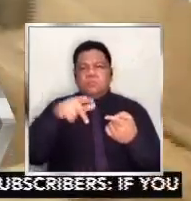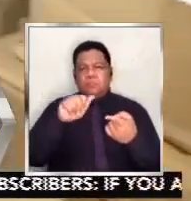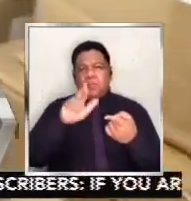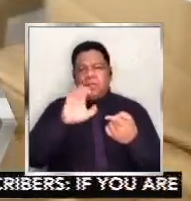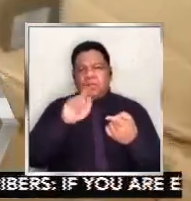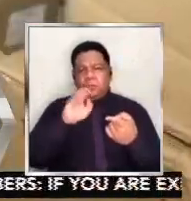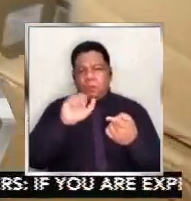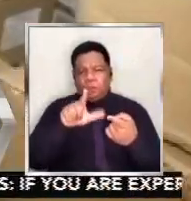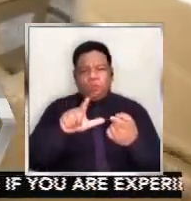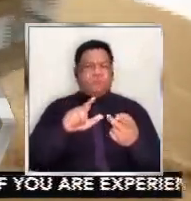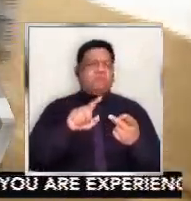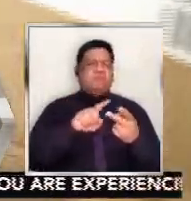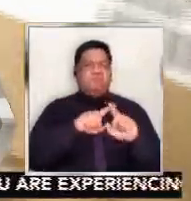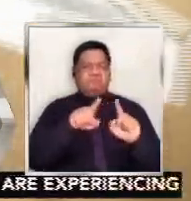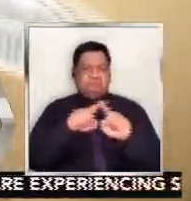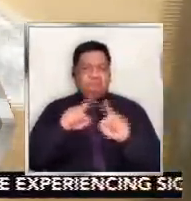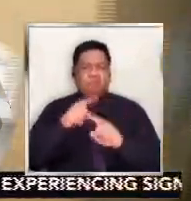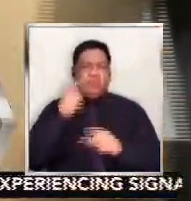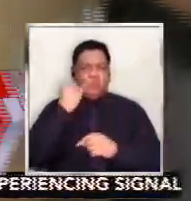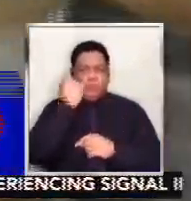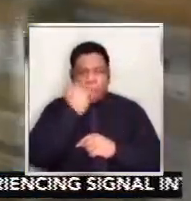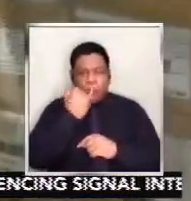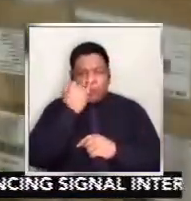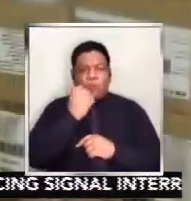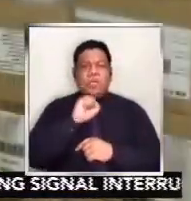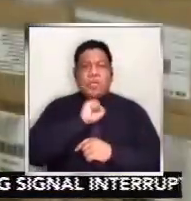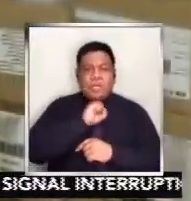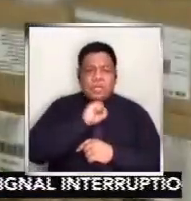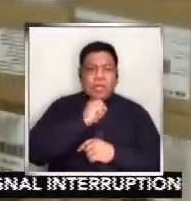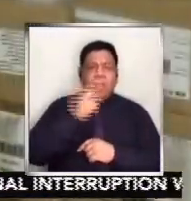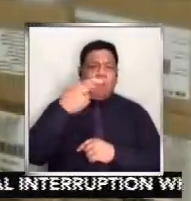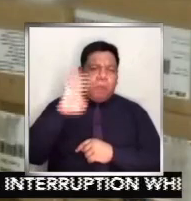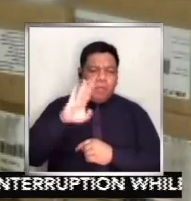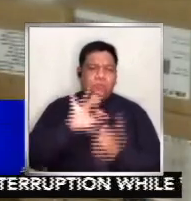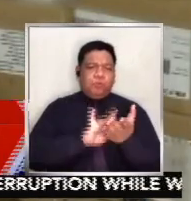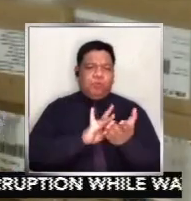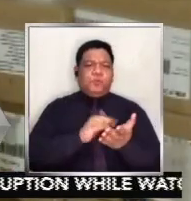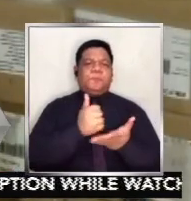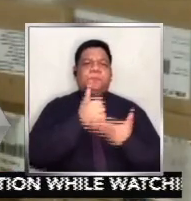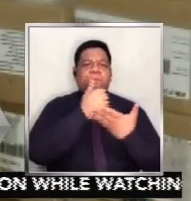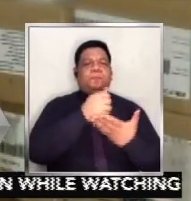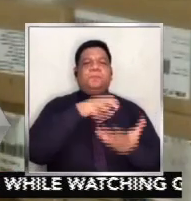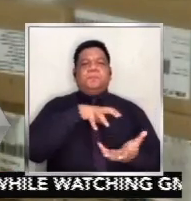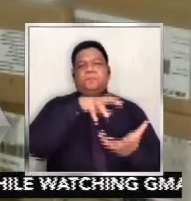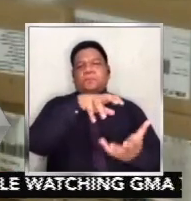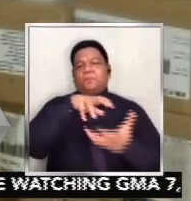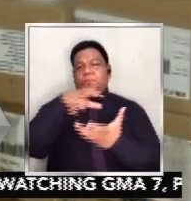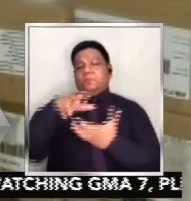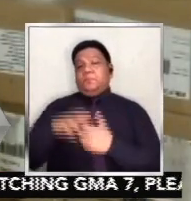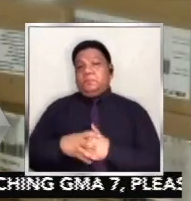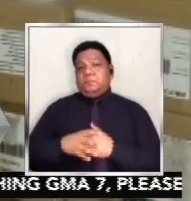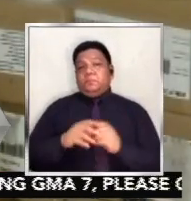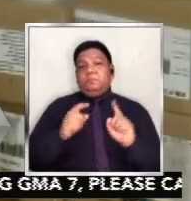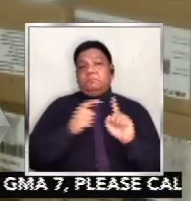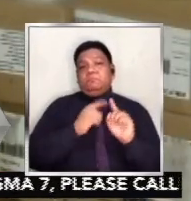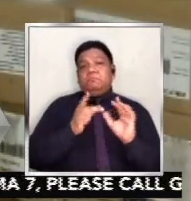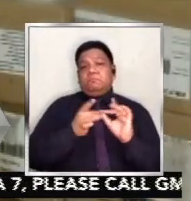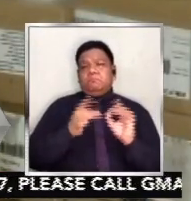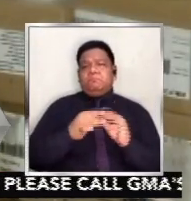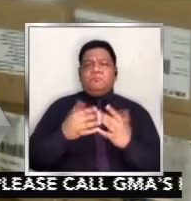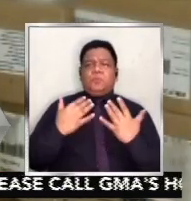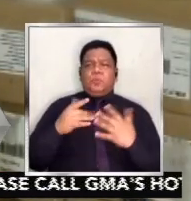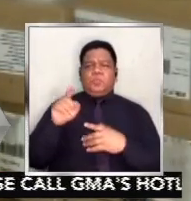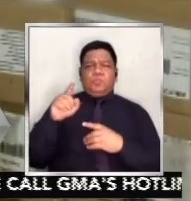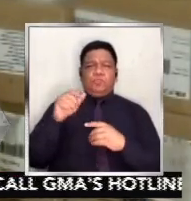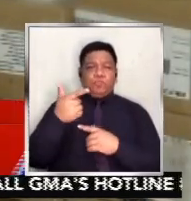mga gamot sa sipon, ubo at hypertension. Nagpapasalamat po kami ng marami sa donors ng GMA